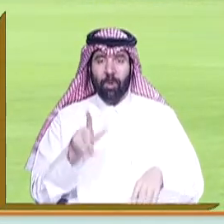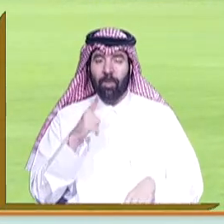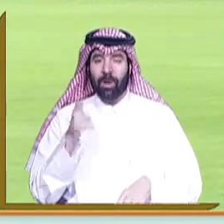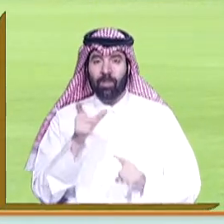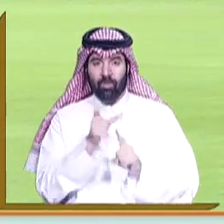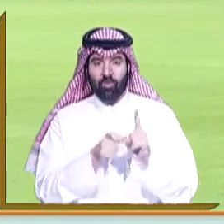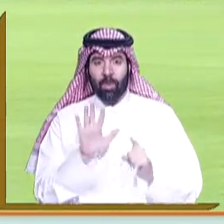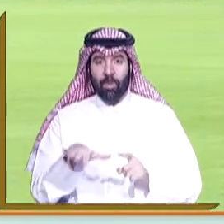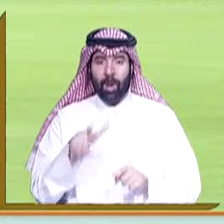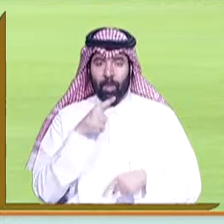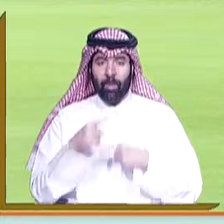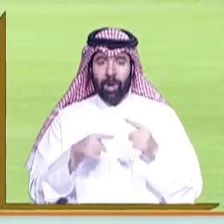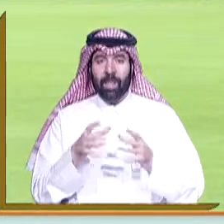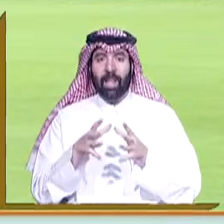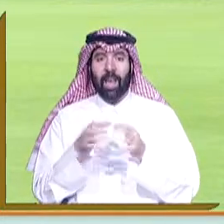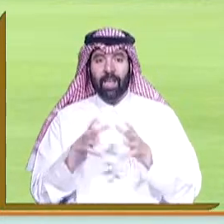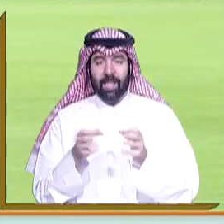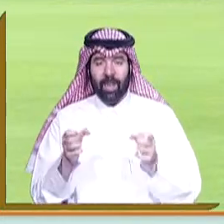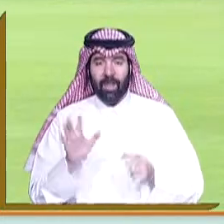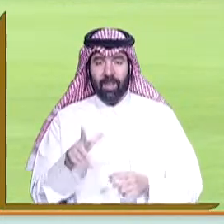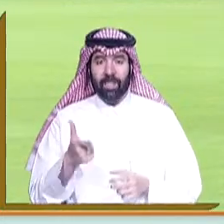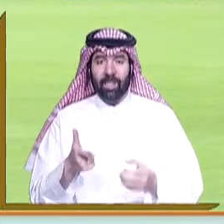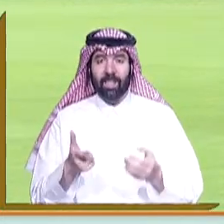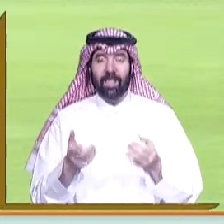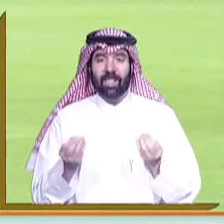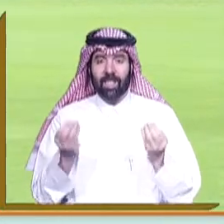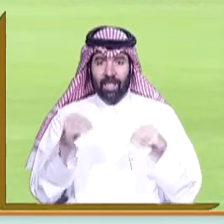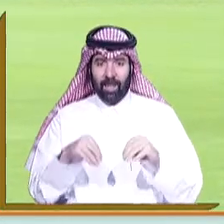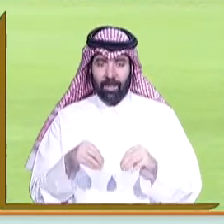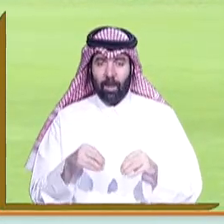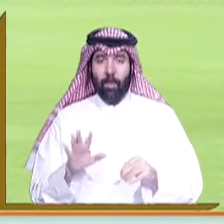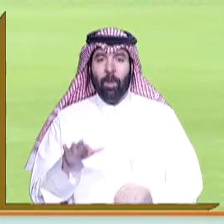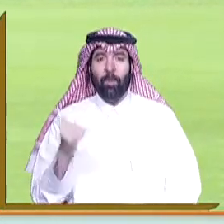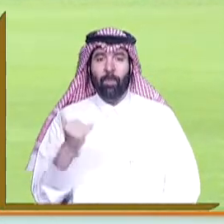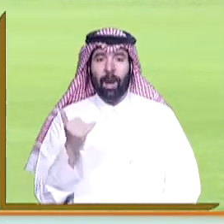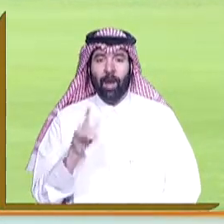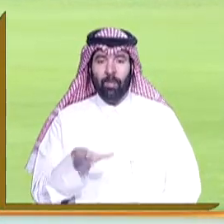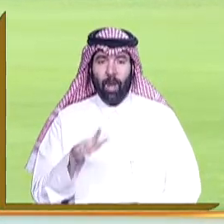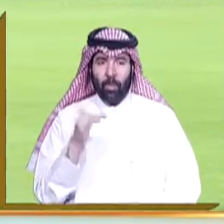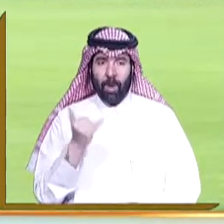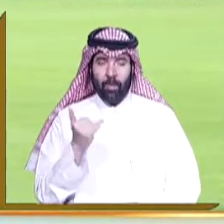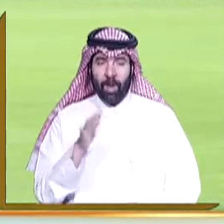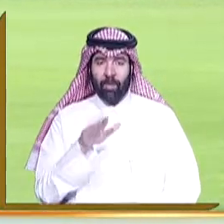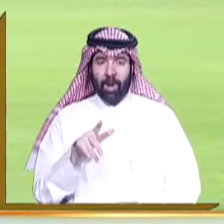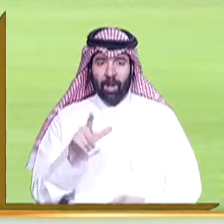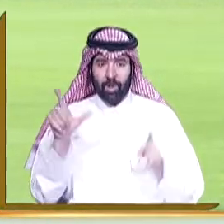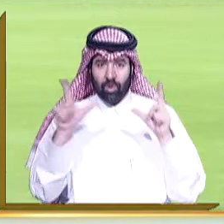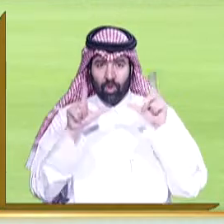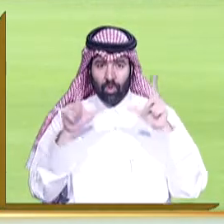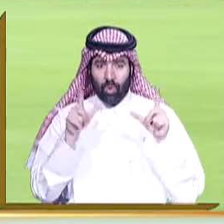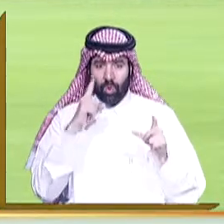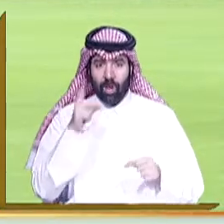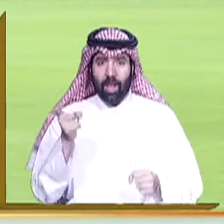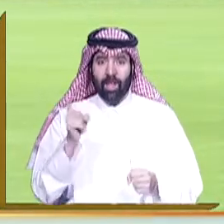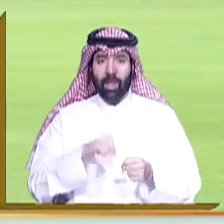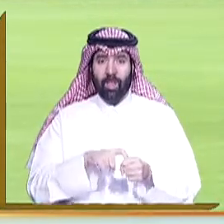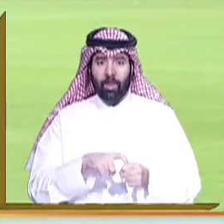الحديث أكثر زميلي عبد الرحمن، وأريد أن أنقل المشاعر عبر الشاشة. ينضم